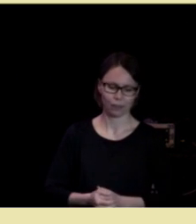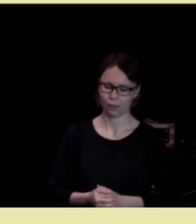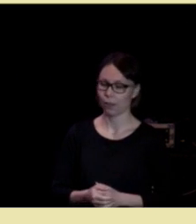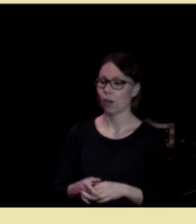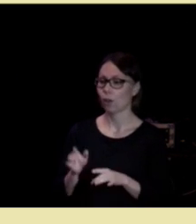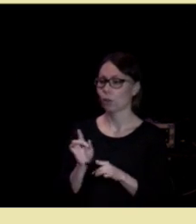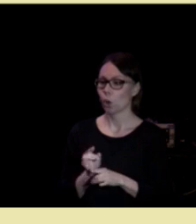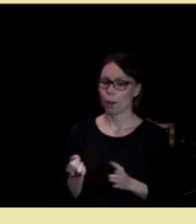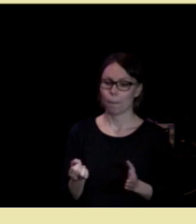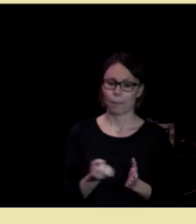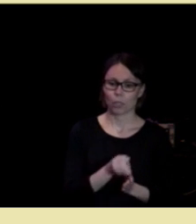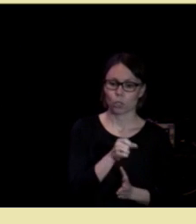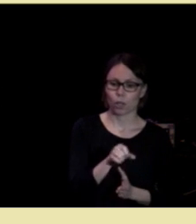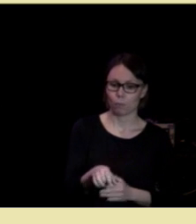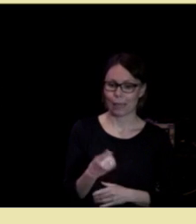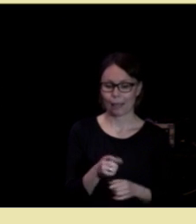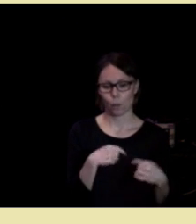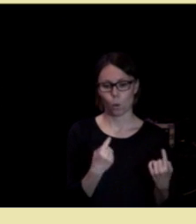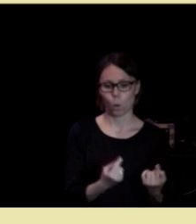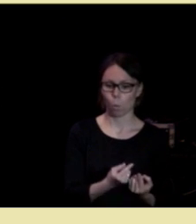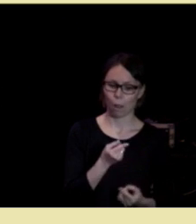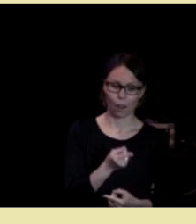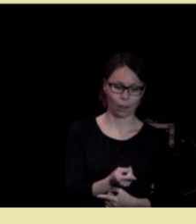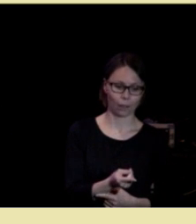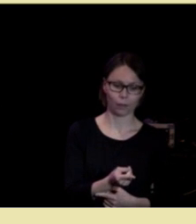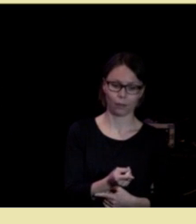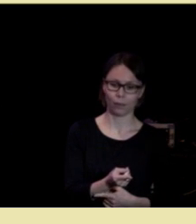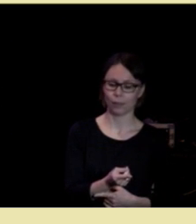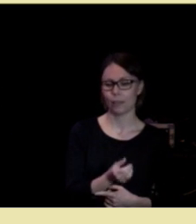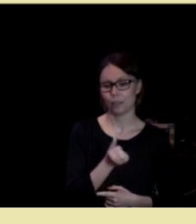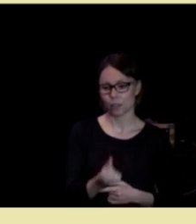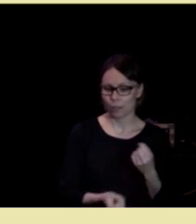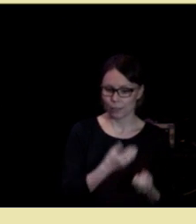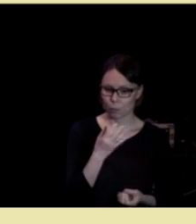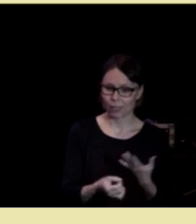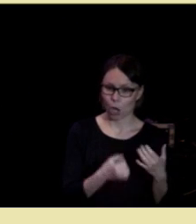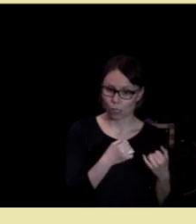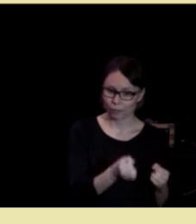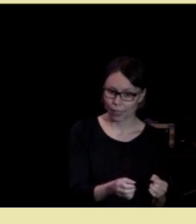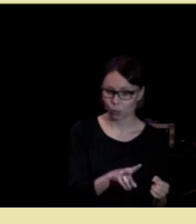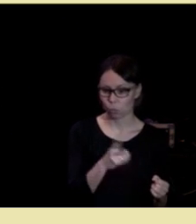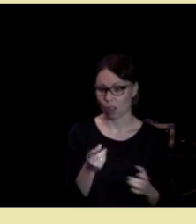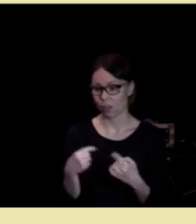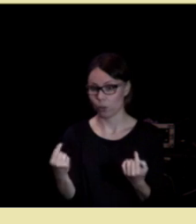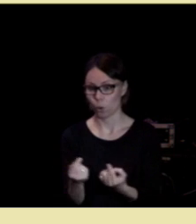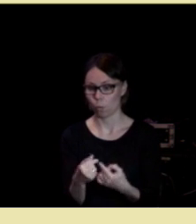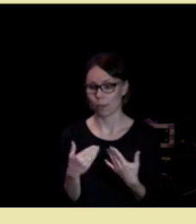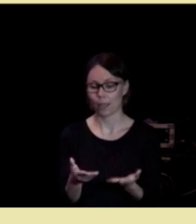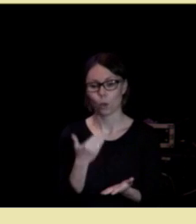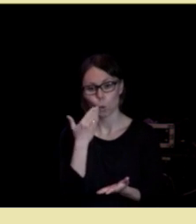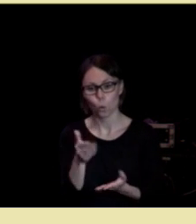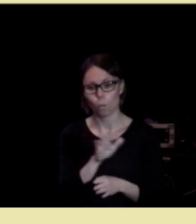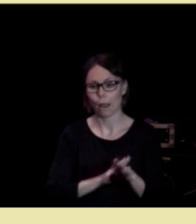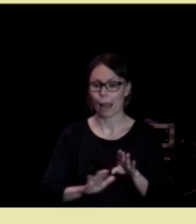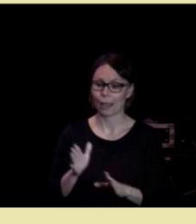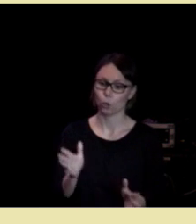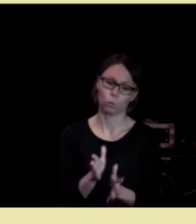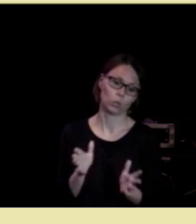at personalet på det ene rommet skal stimulere til aktivitet, og på det andre rommet gi god pleie og